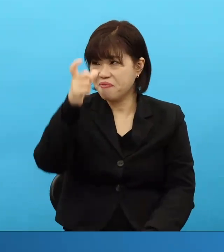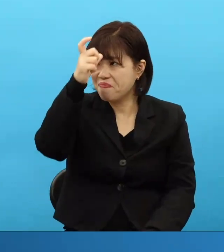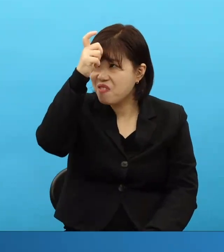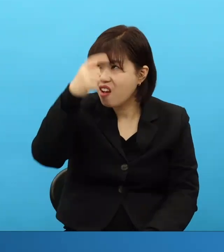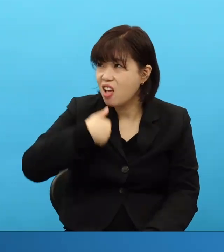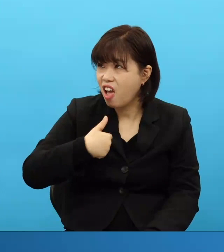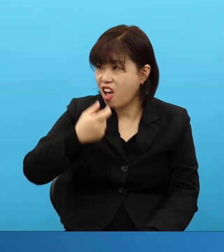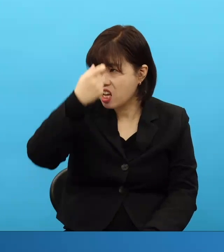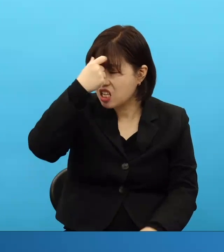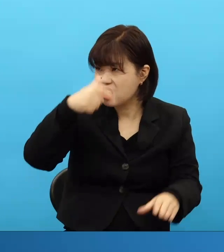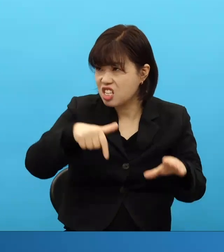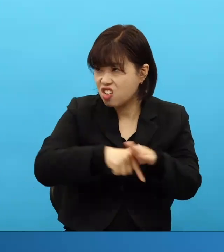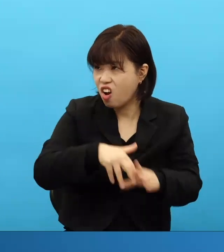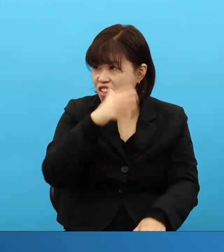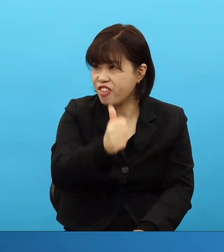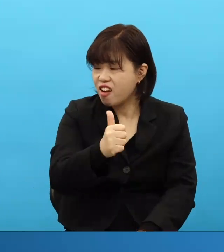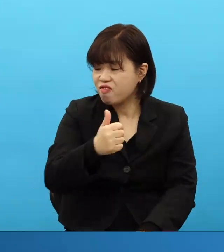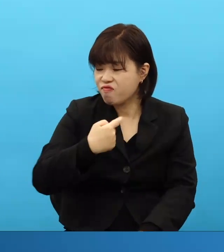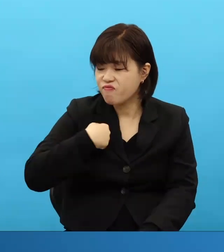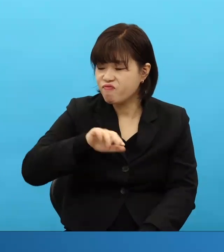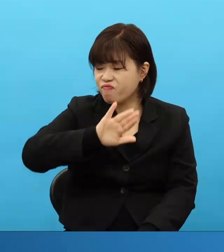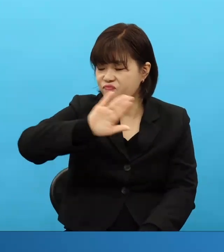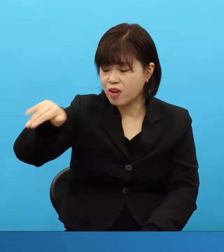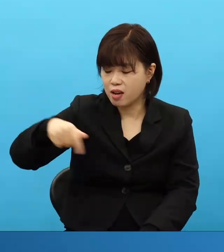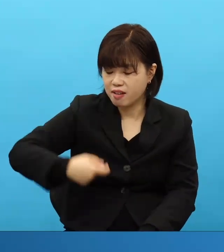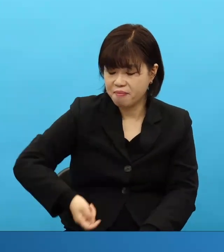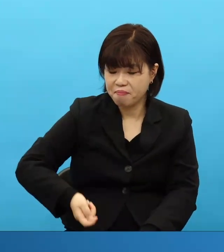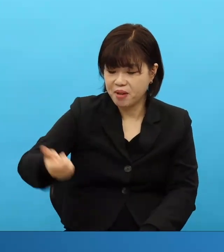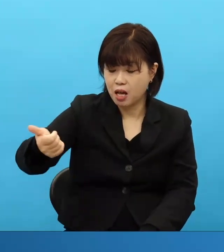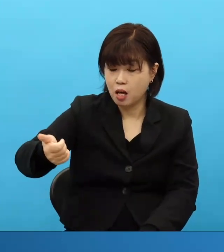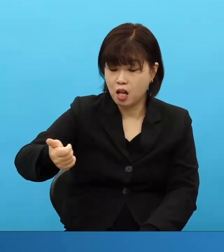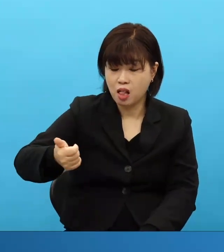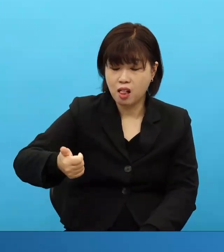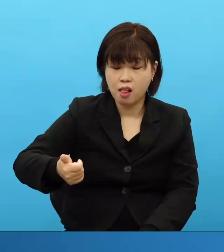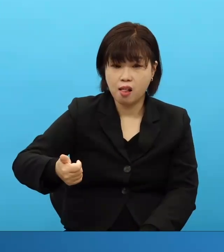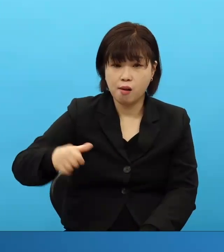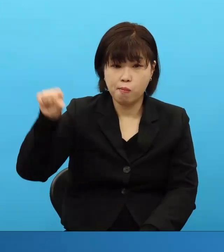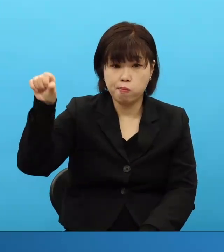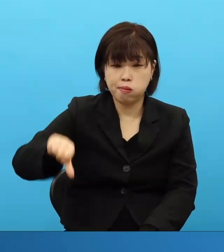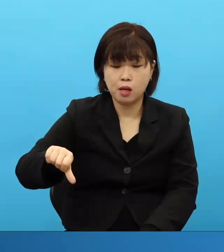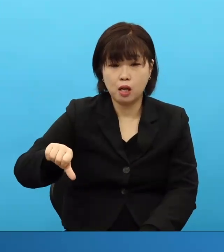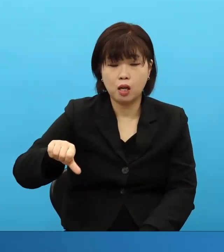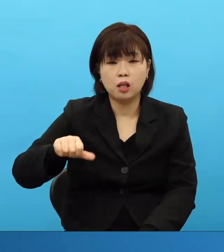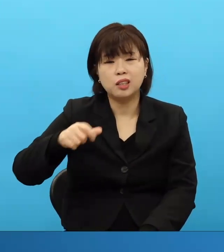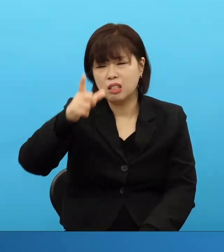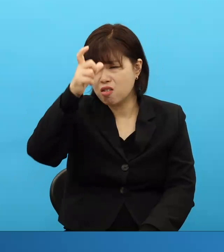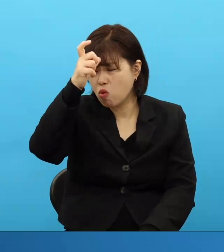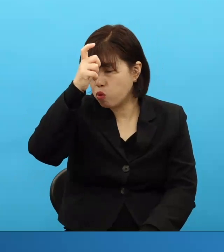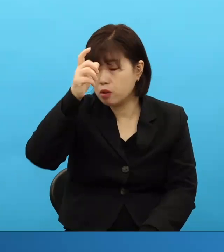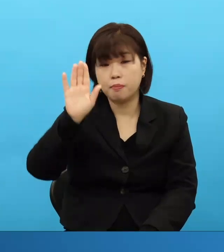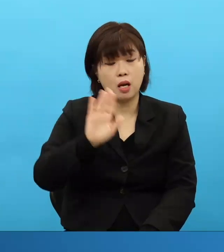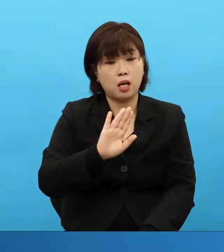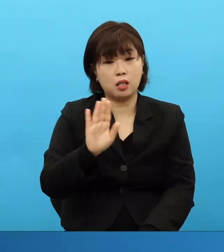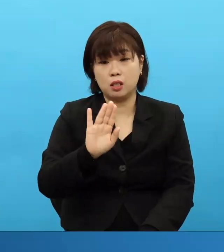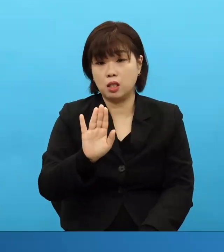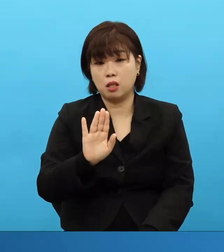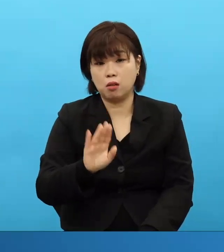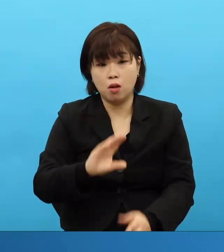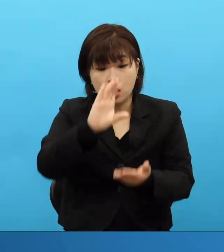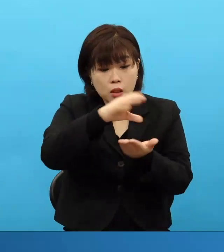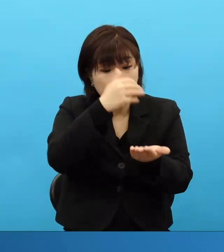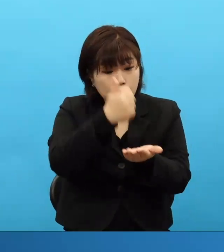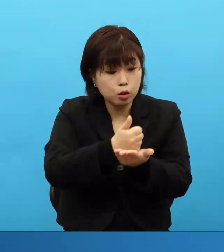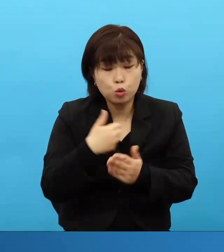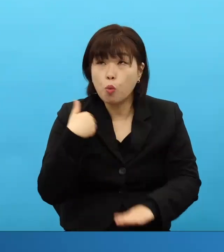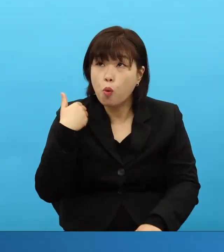saying that only Christianity is right. We're talking about the necessity of 기독교도 Christ. 그리스도에 대한 답 없으면 그는 우상 숭배와 똑같습니다. Even Christianity, if it does not have the answer